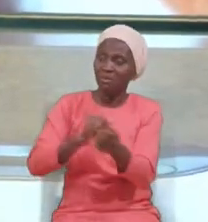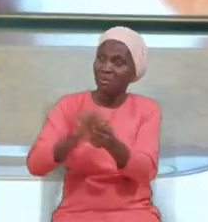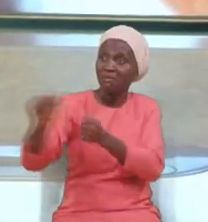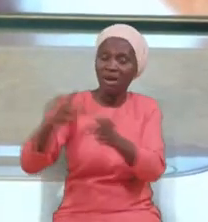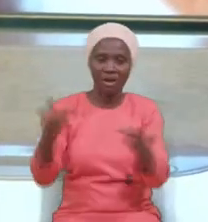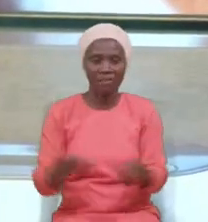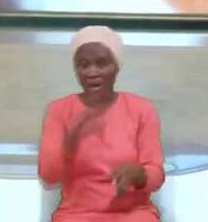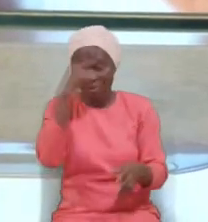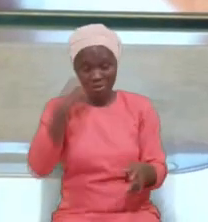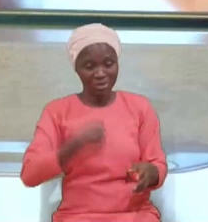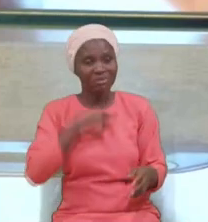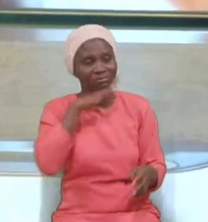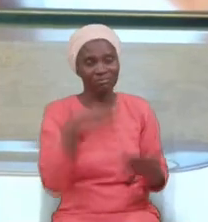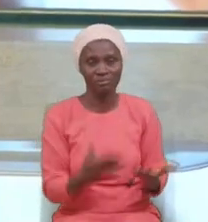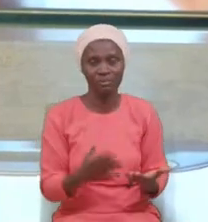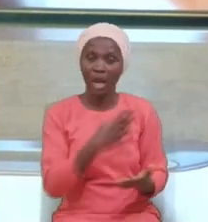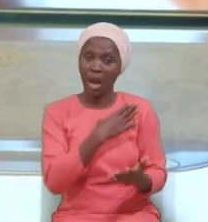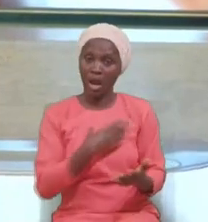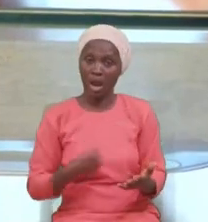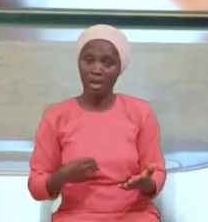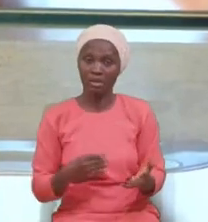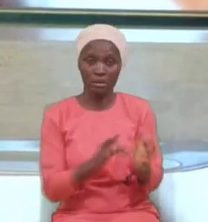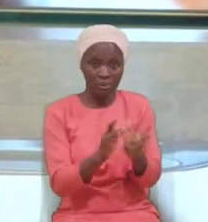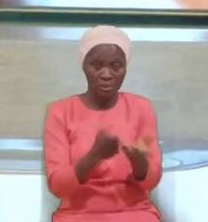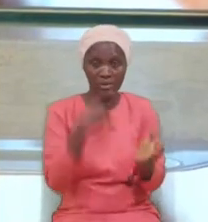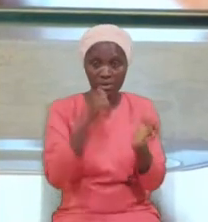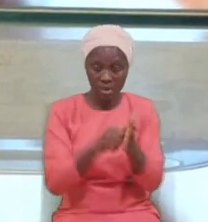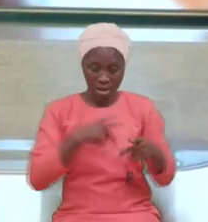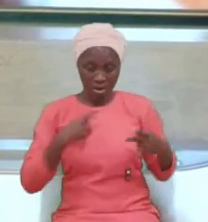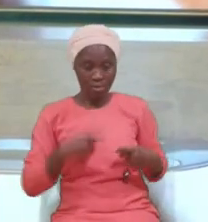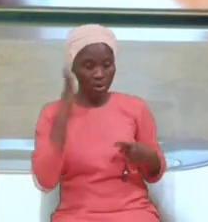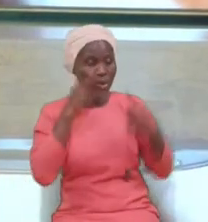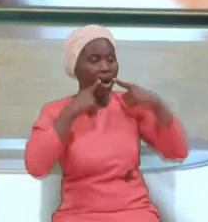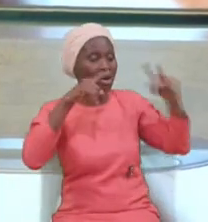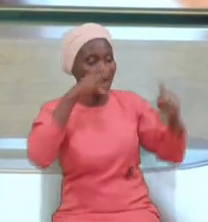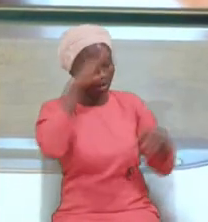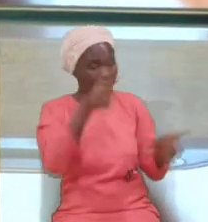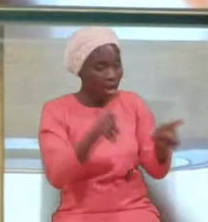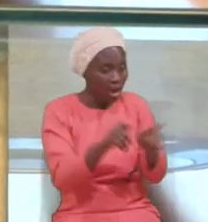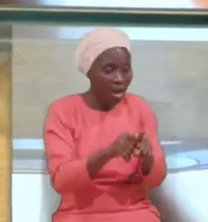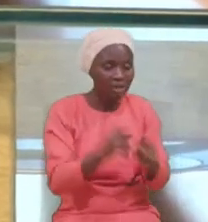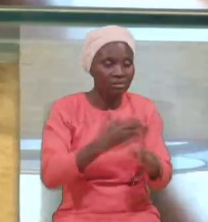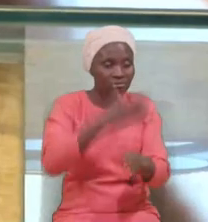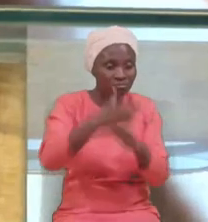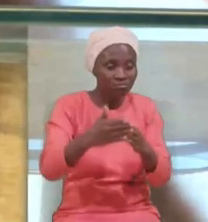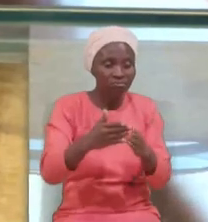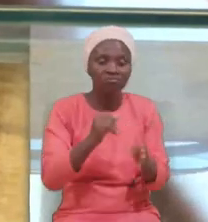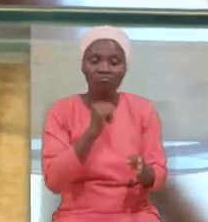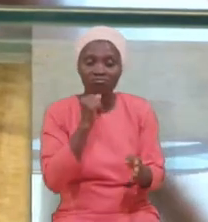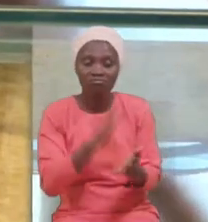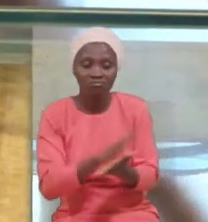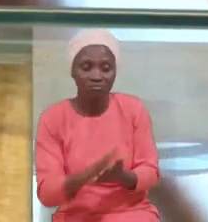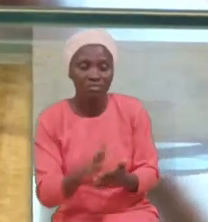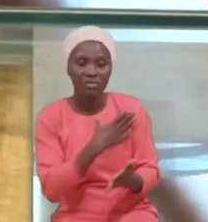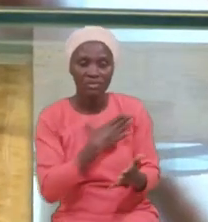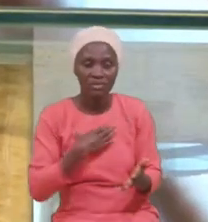me regardent de loin parce que je suis impur. Le roi, le sacrificateur le déclarera